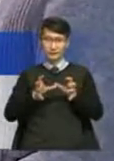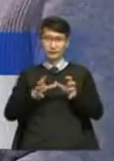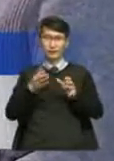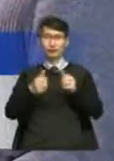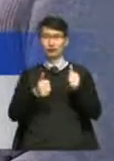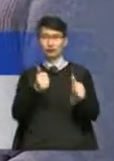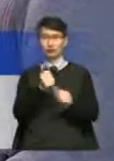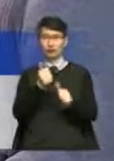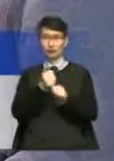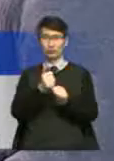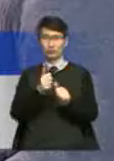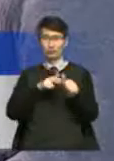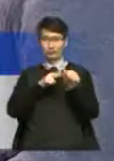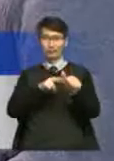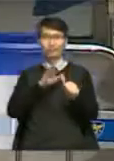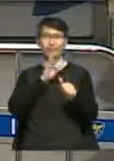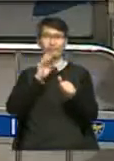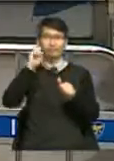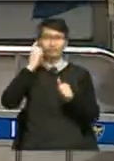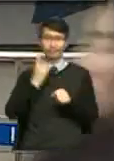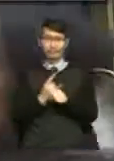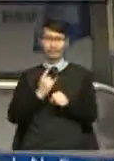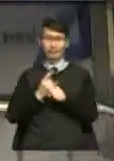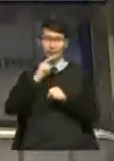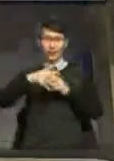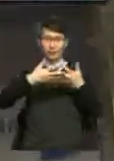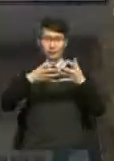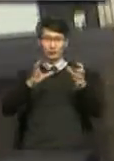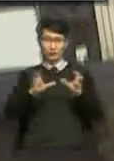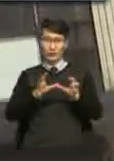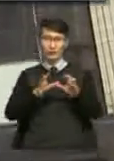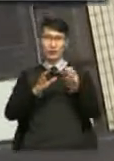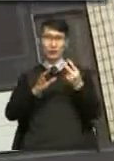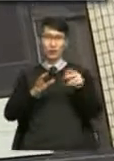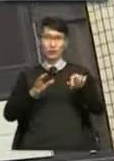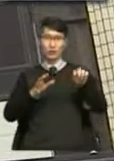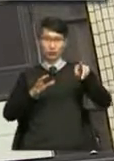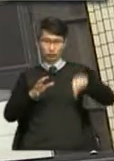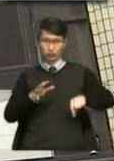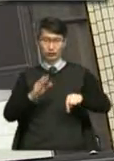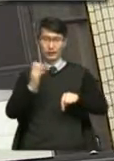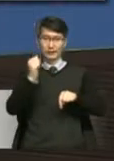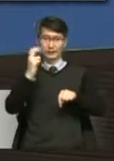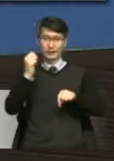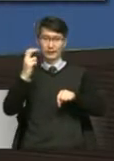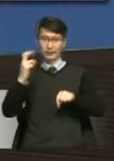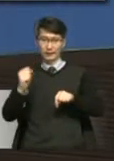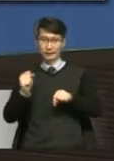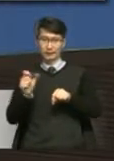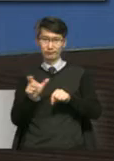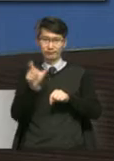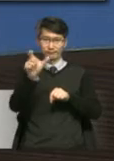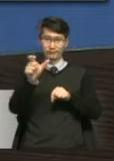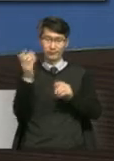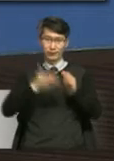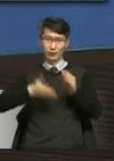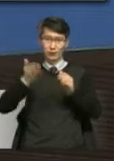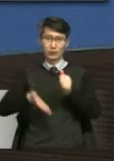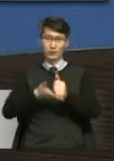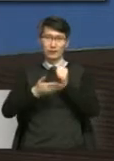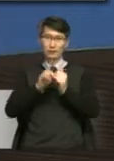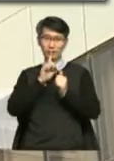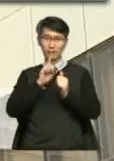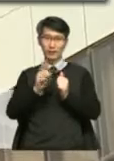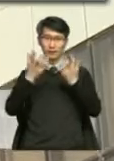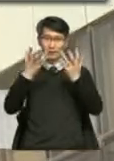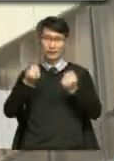후보로 발탁되는 게 옳다고 생각합니다. 민주당의 도천수 예비후보 역시 SNS에 전략공천과 관련해 할 말이